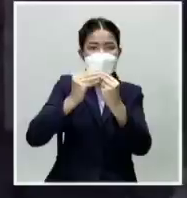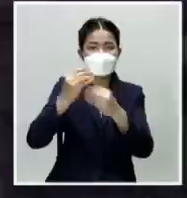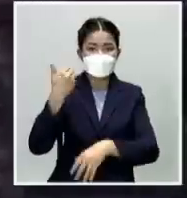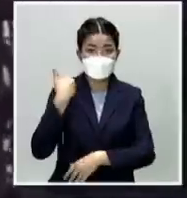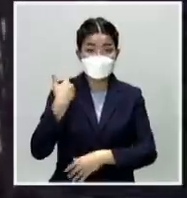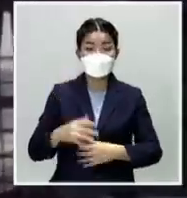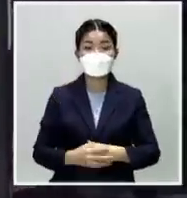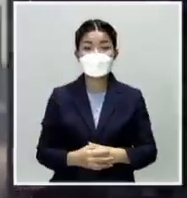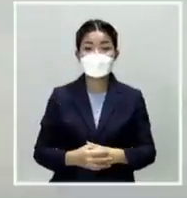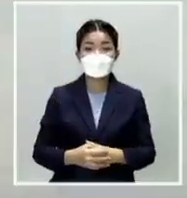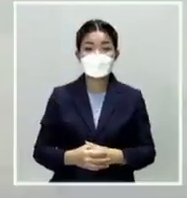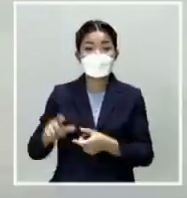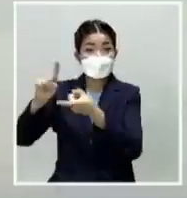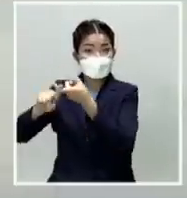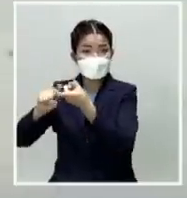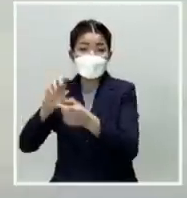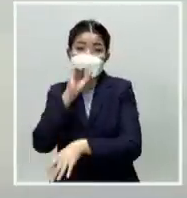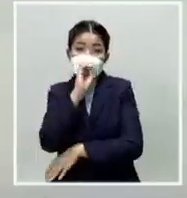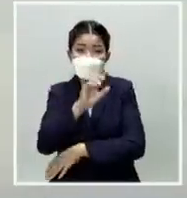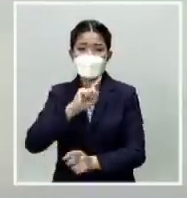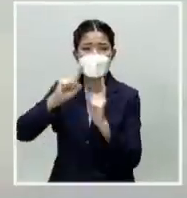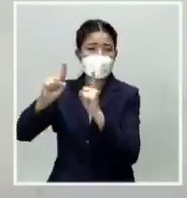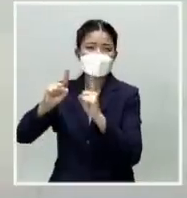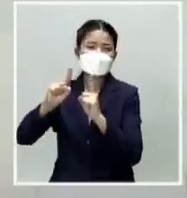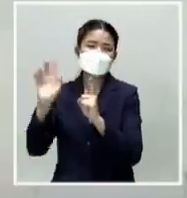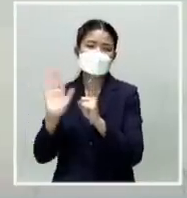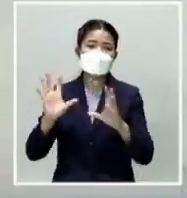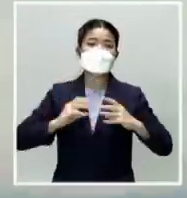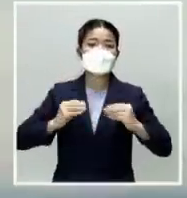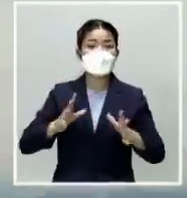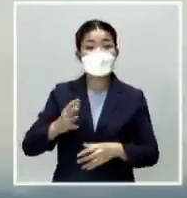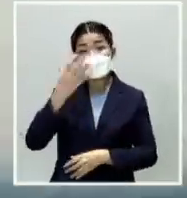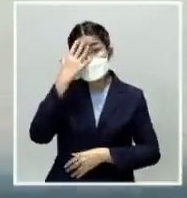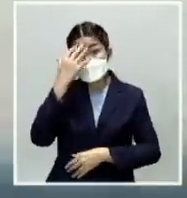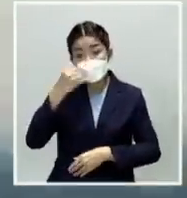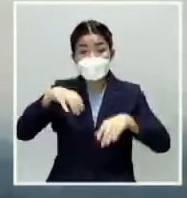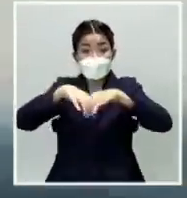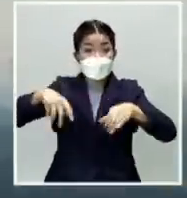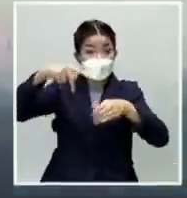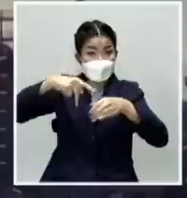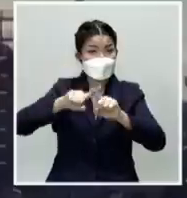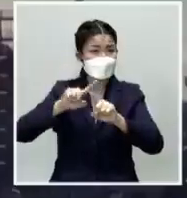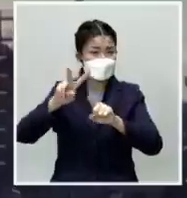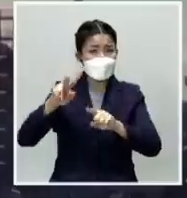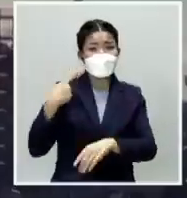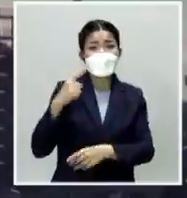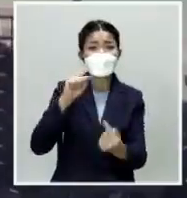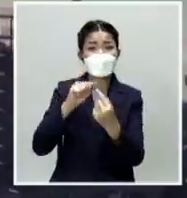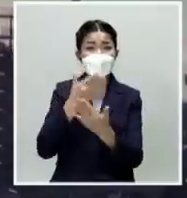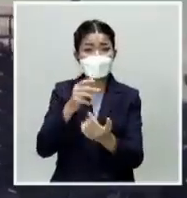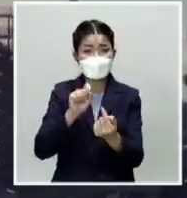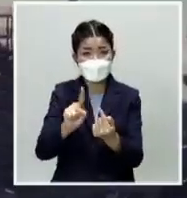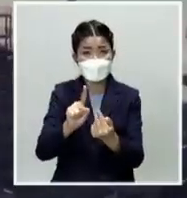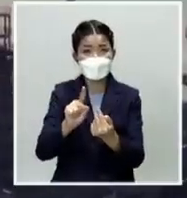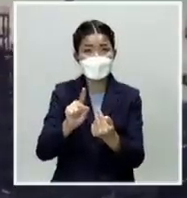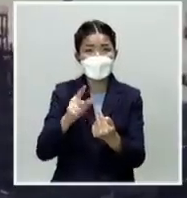คะขณะที่รัสเซียเองก็ปฏิเสธข้อกล่าวหาดังกล่าวค่ะระบุว่า Nord Stream 2เป็นไปเพื่อประโยชน์ทางเศรษฐกิจและเพื่อประโ